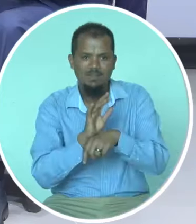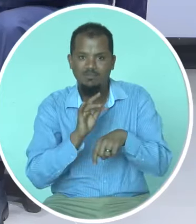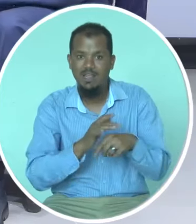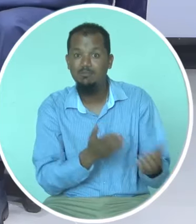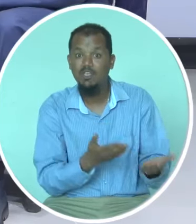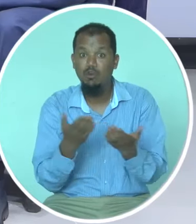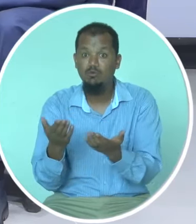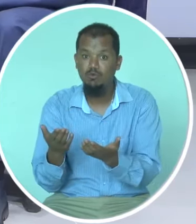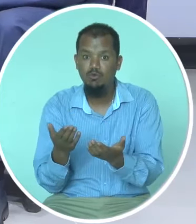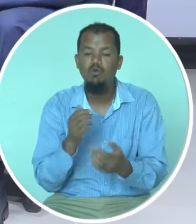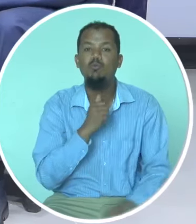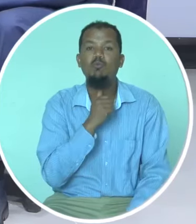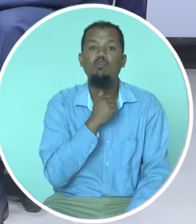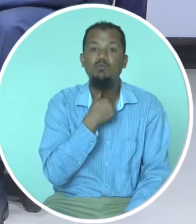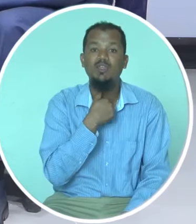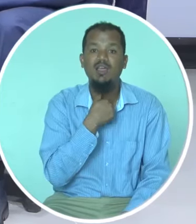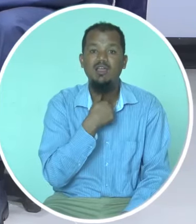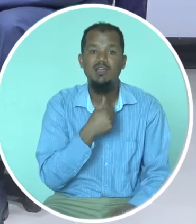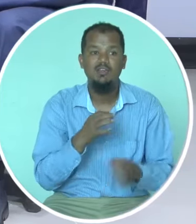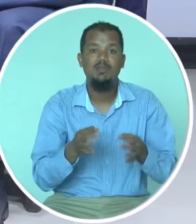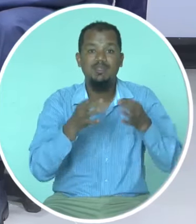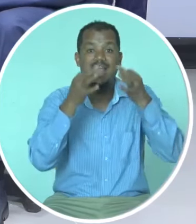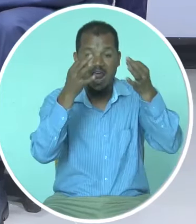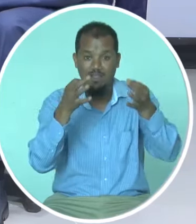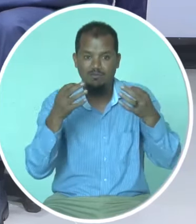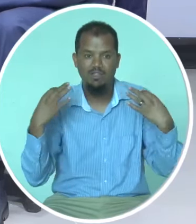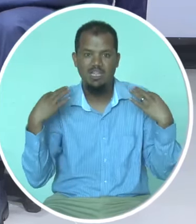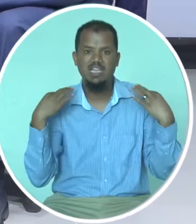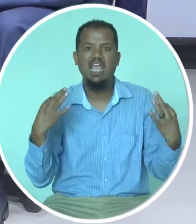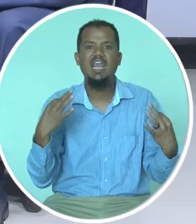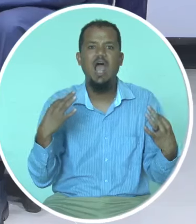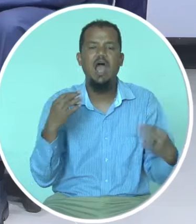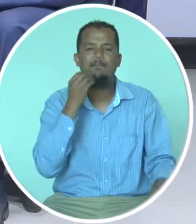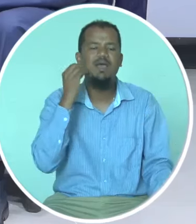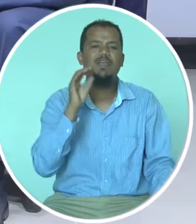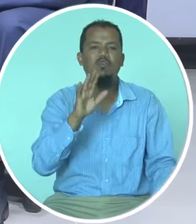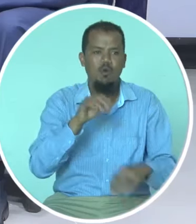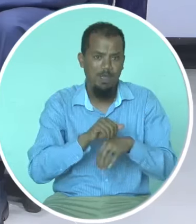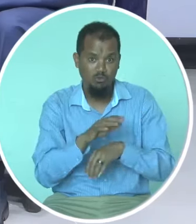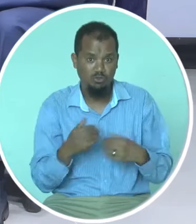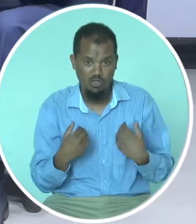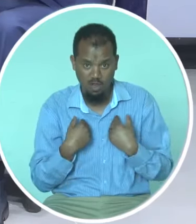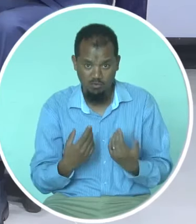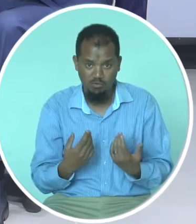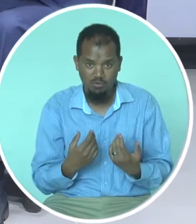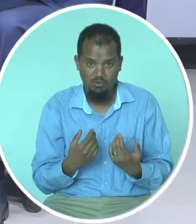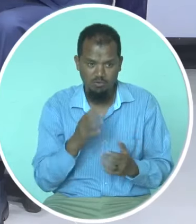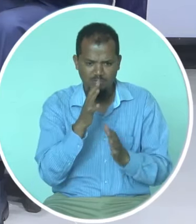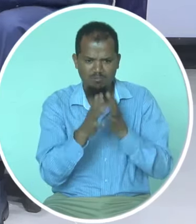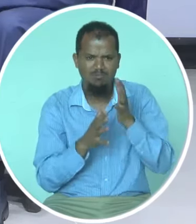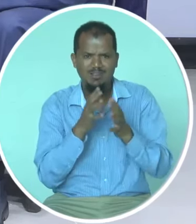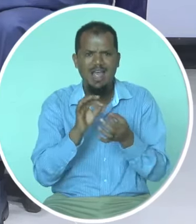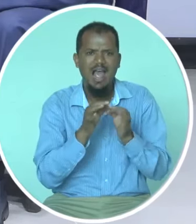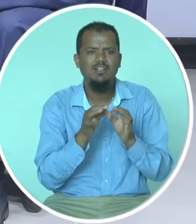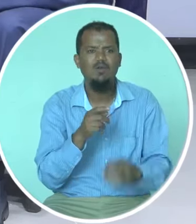الله يميكاربو بأرومينيا يمي تلالفو تيناو ببيتو عينات نقر ملكتو جالو عاية ملكت